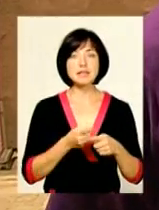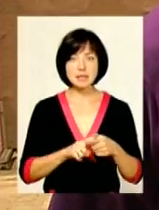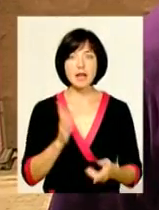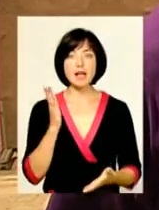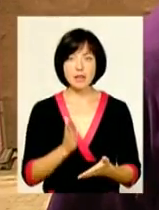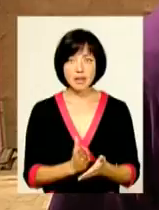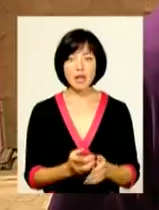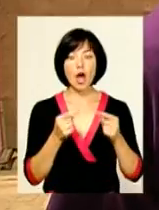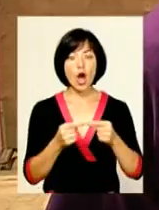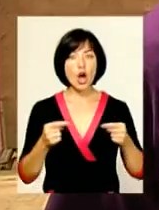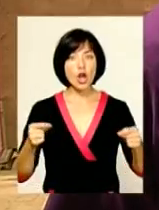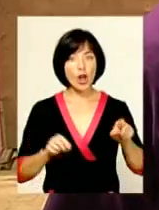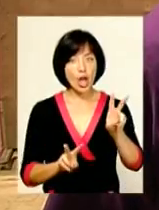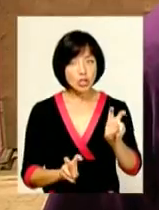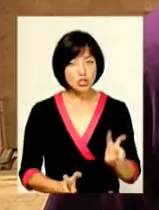є ті речі, які,